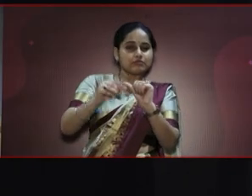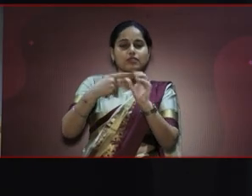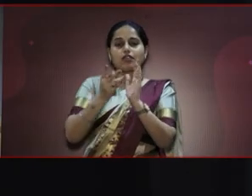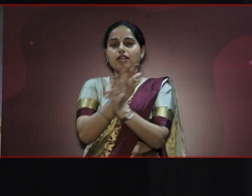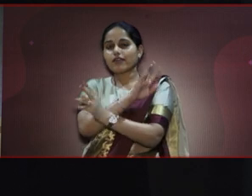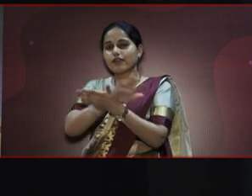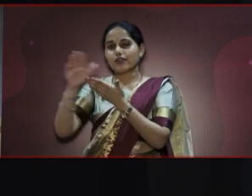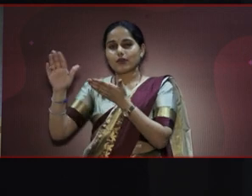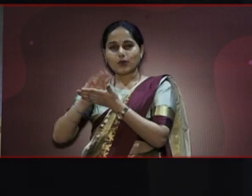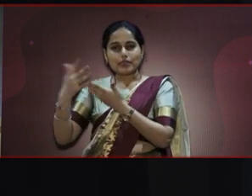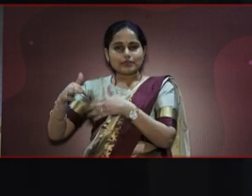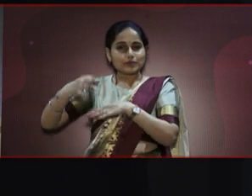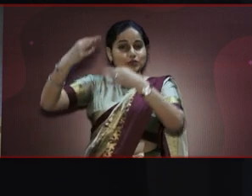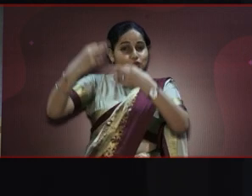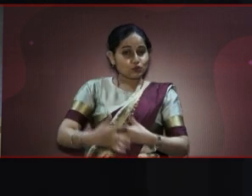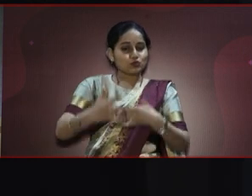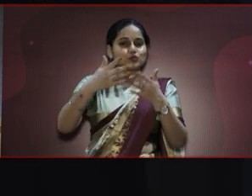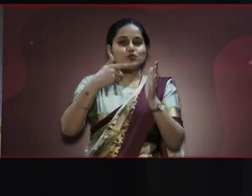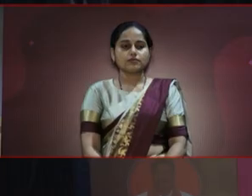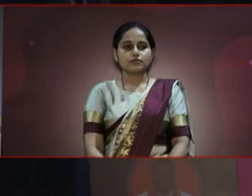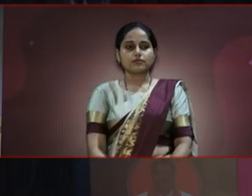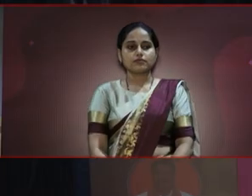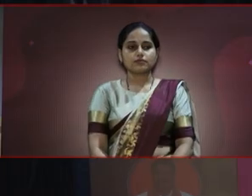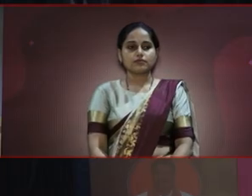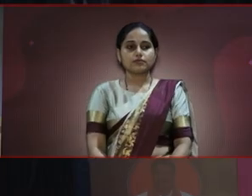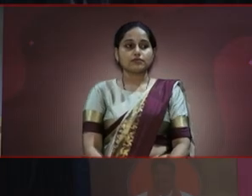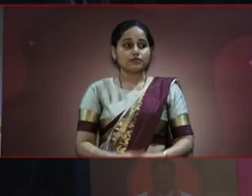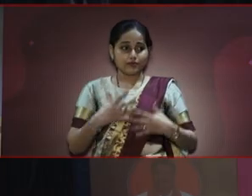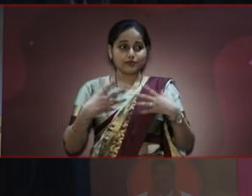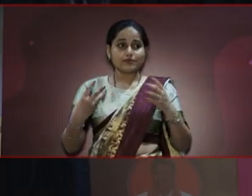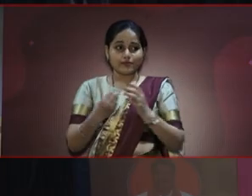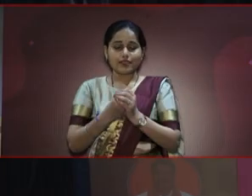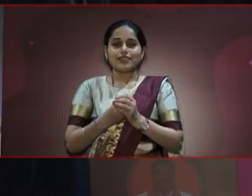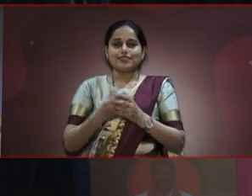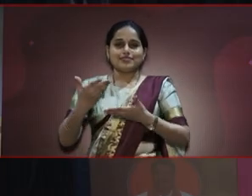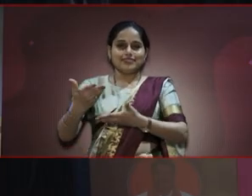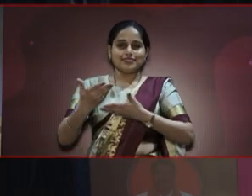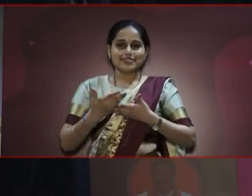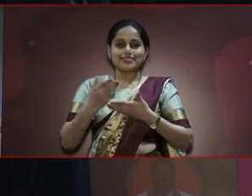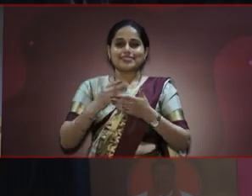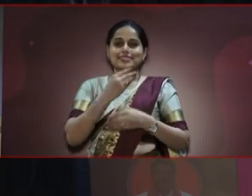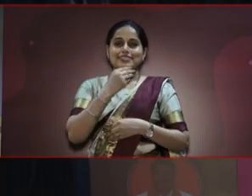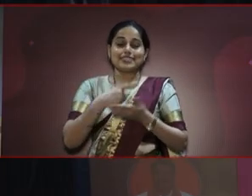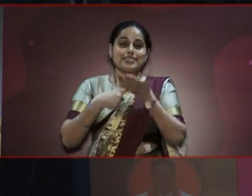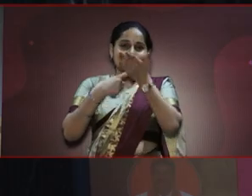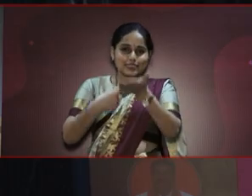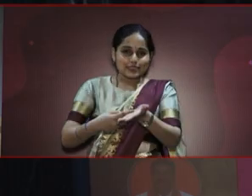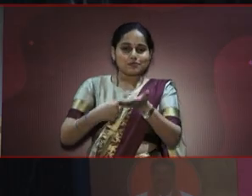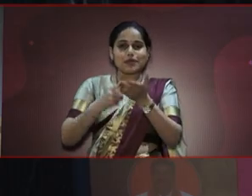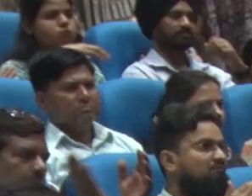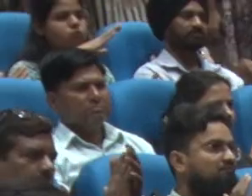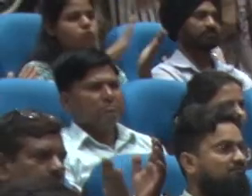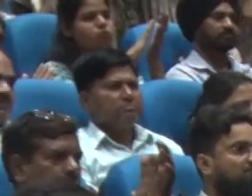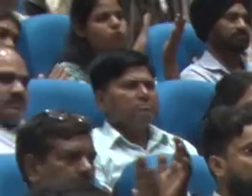लिए शिक्षा तक समान पहुंच सुनिश्चित करेगा। हमारे बीच आगमन हो रहा है माननीय शिक्षा मंत्री भारत